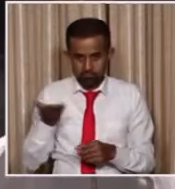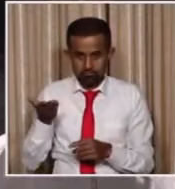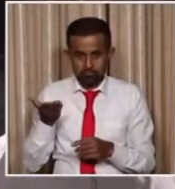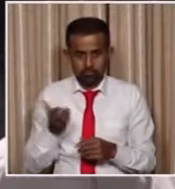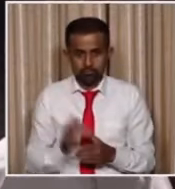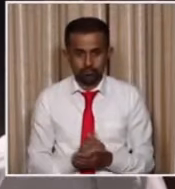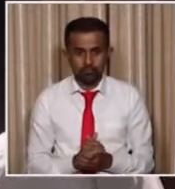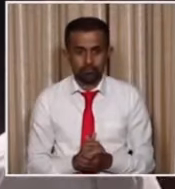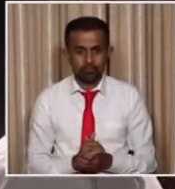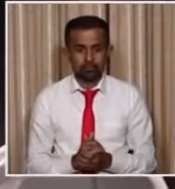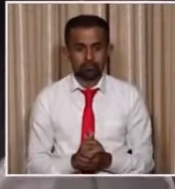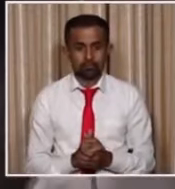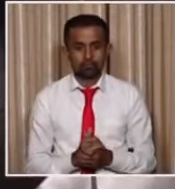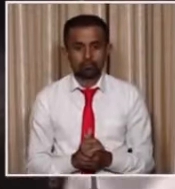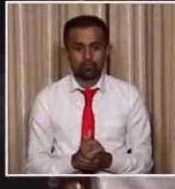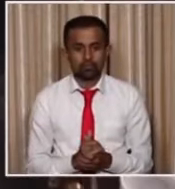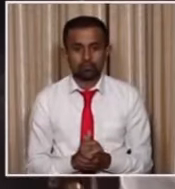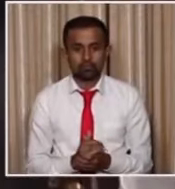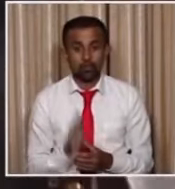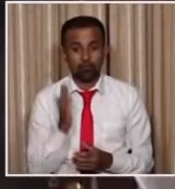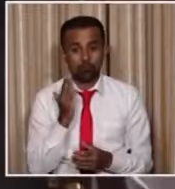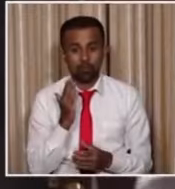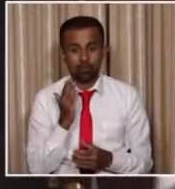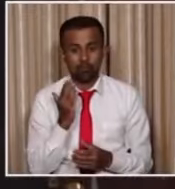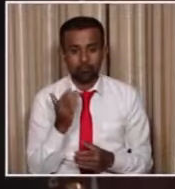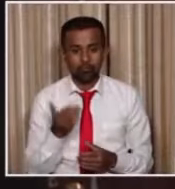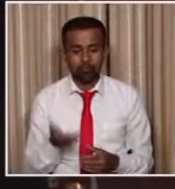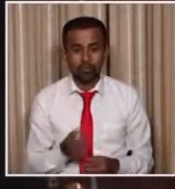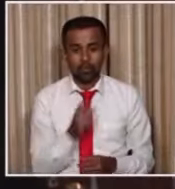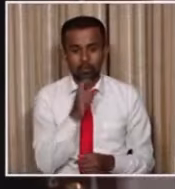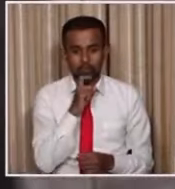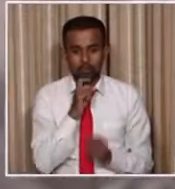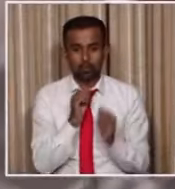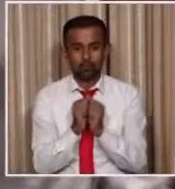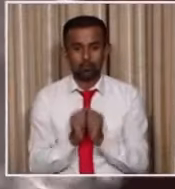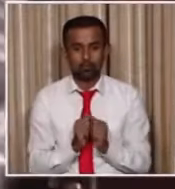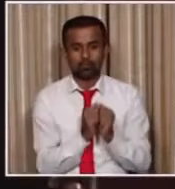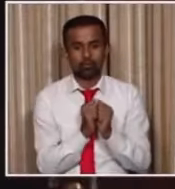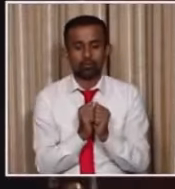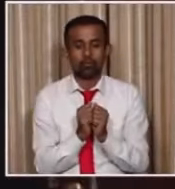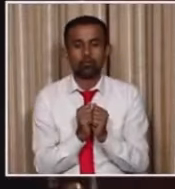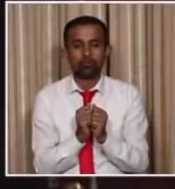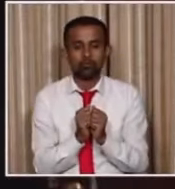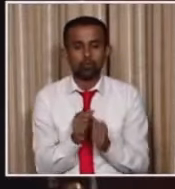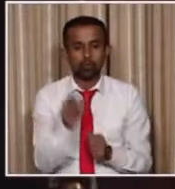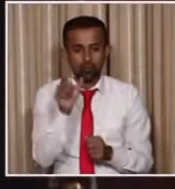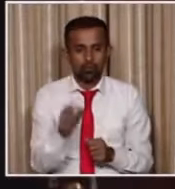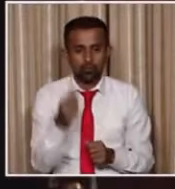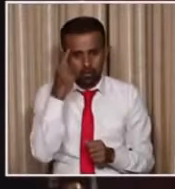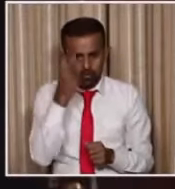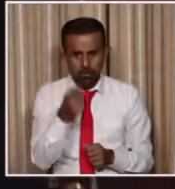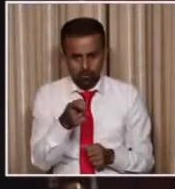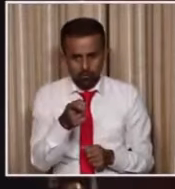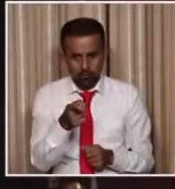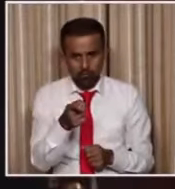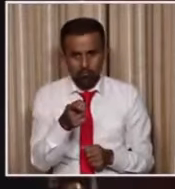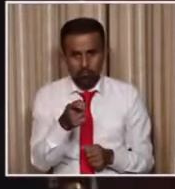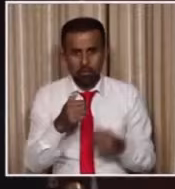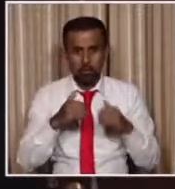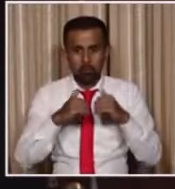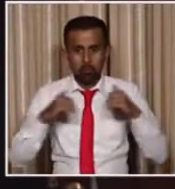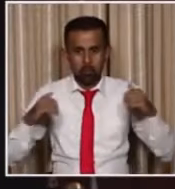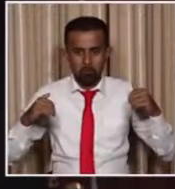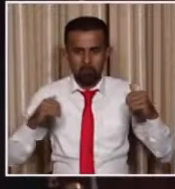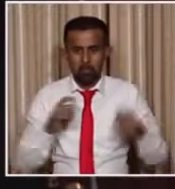අතවසෙම අපි කියන්නට ඕනේ විශේෂයෙන්ම මේ අධිකරණ කටයුතු වලදී ඔබතුමා දන්නවා විශේෂයෙන්ම බෙදුම්